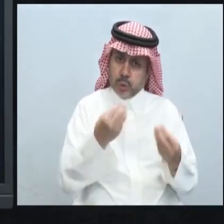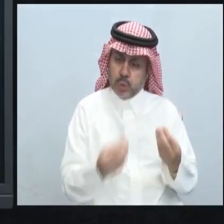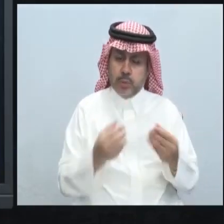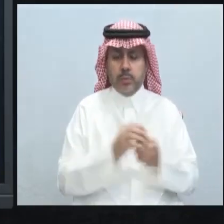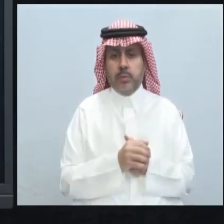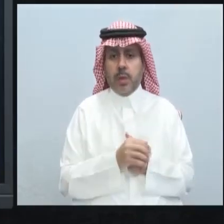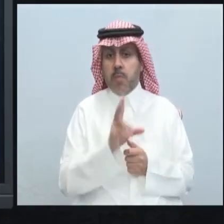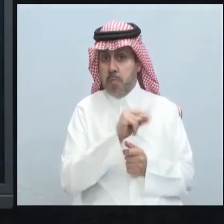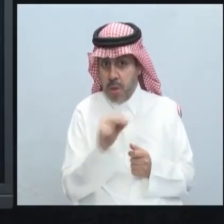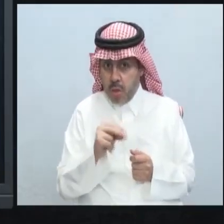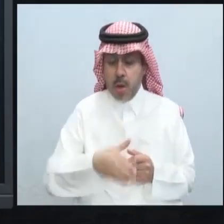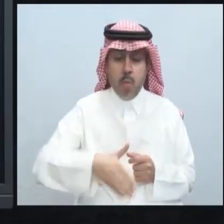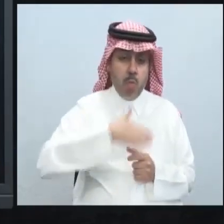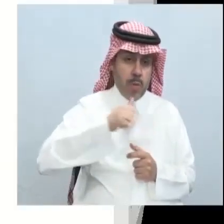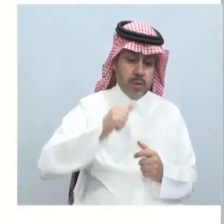وسلم